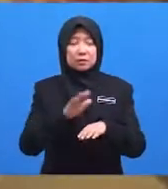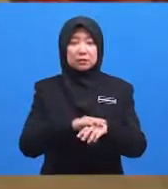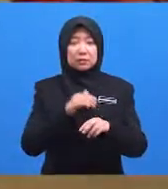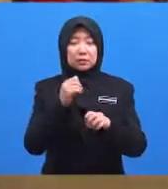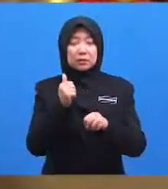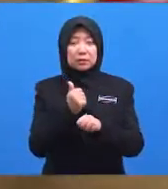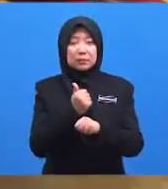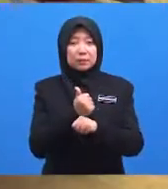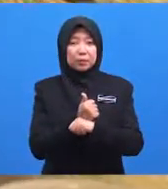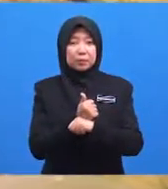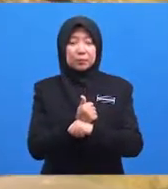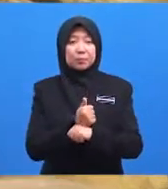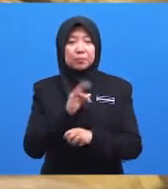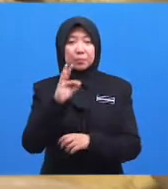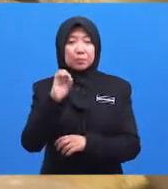foil.